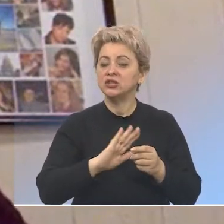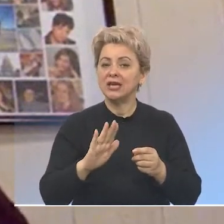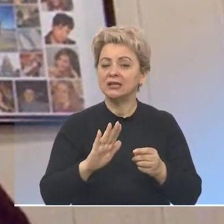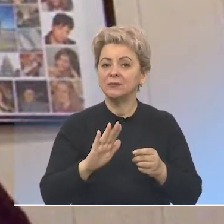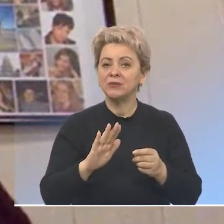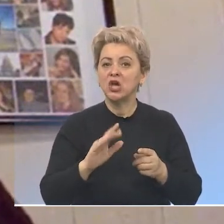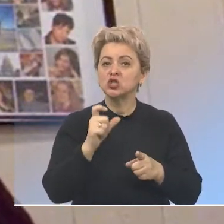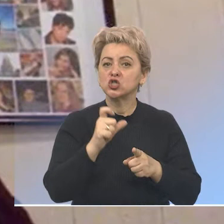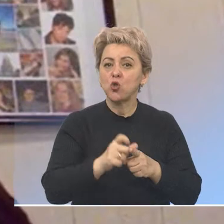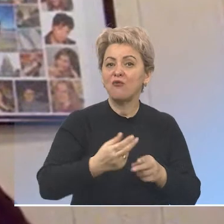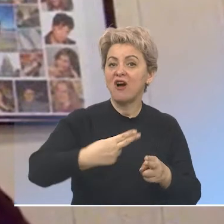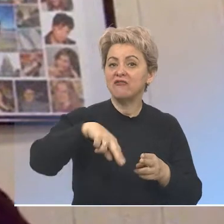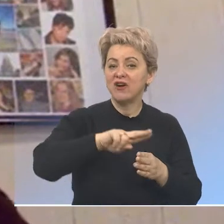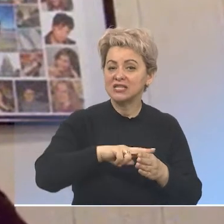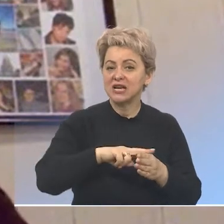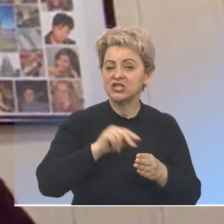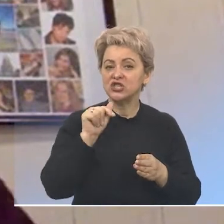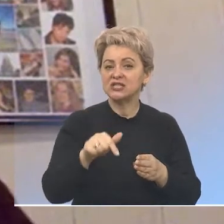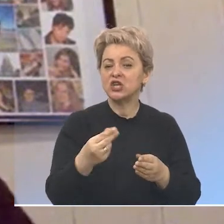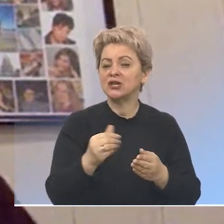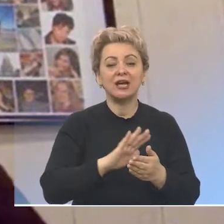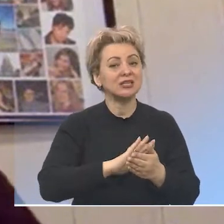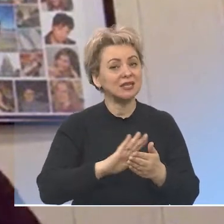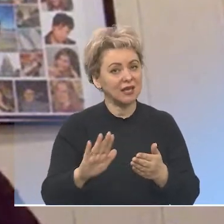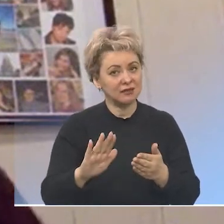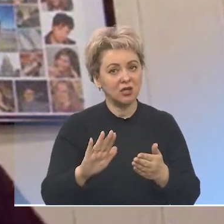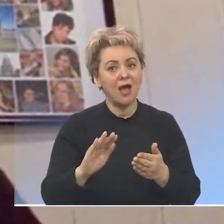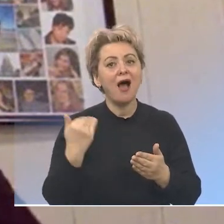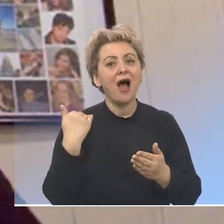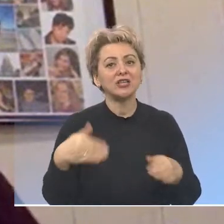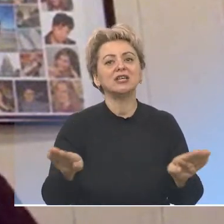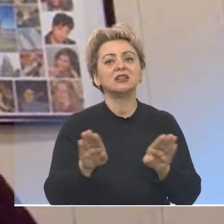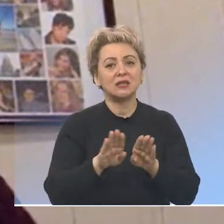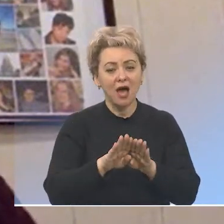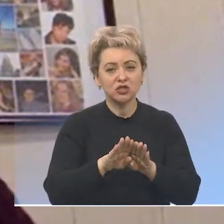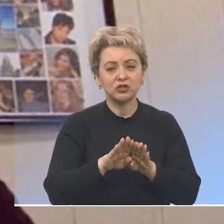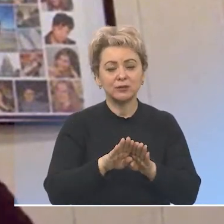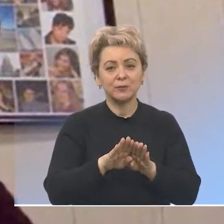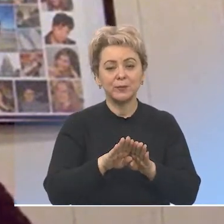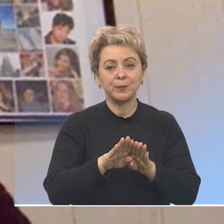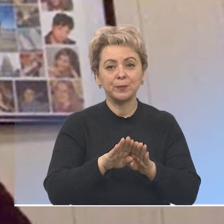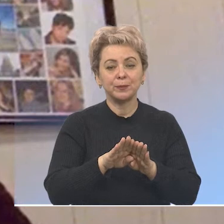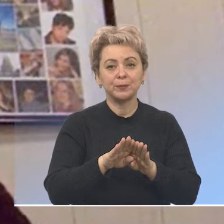Нет, нет. Вот слово возвращают вот живыми деньгами, нет, потому что ну, они точно так же.